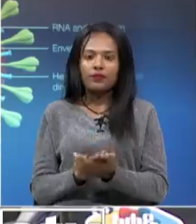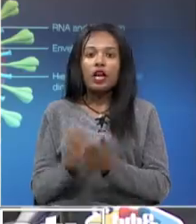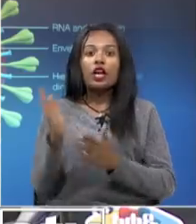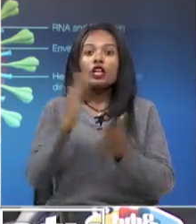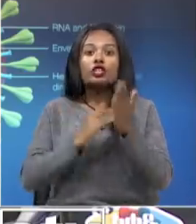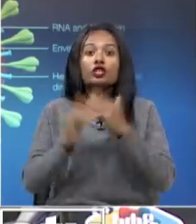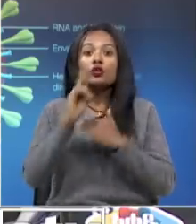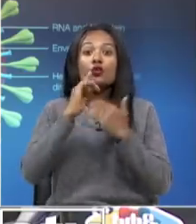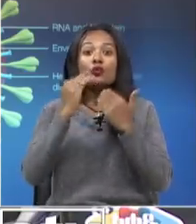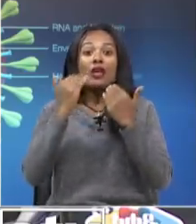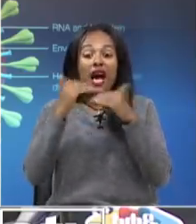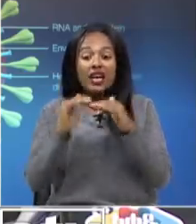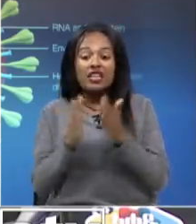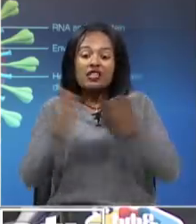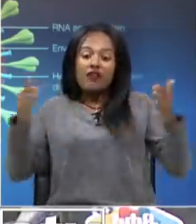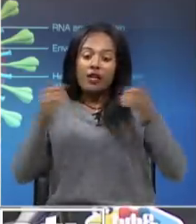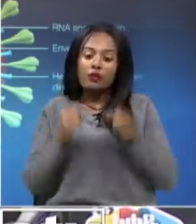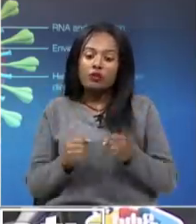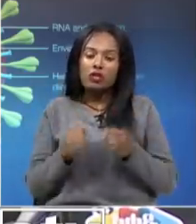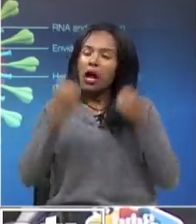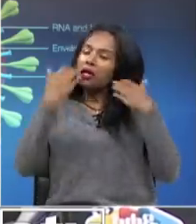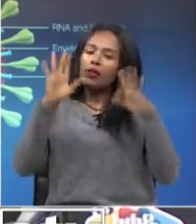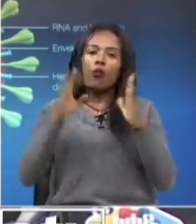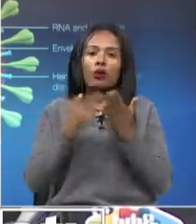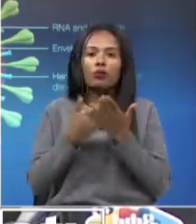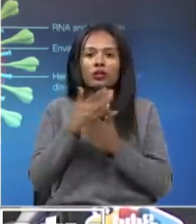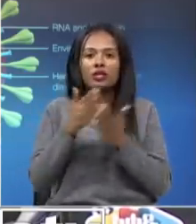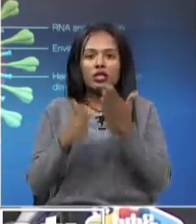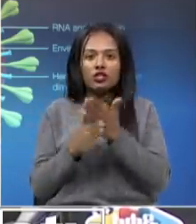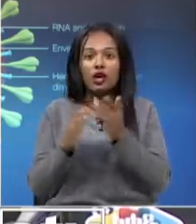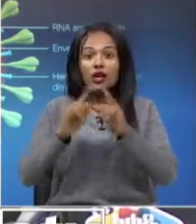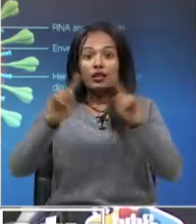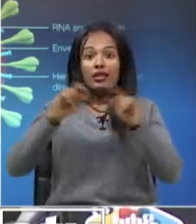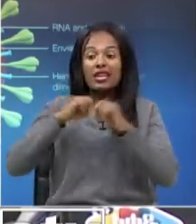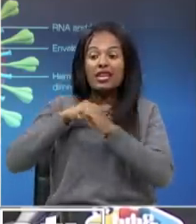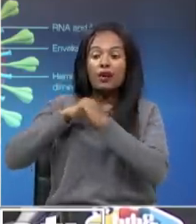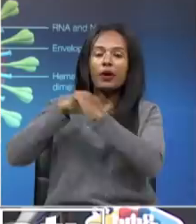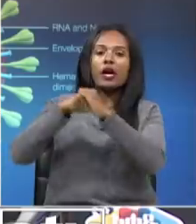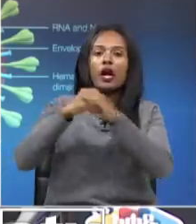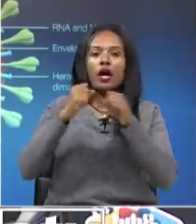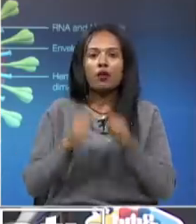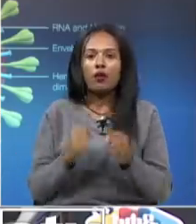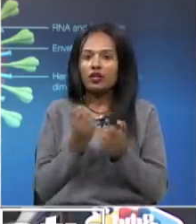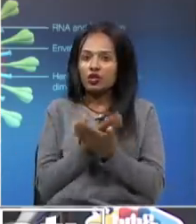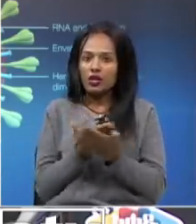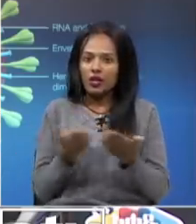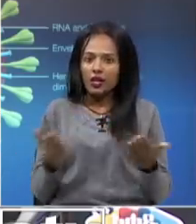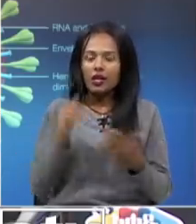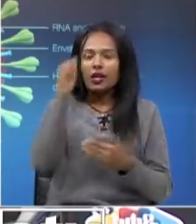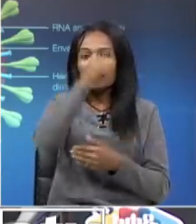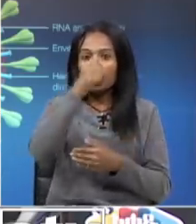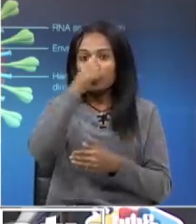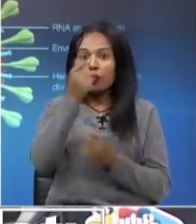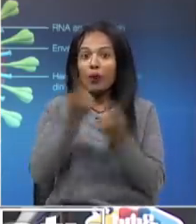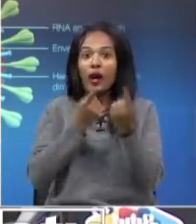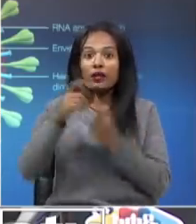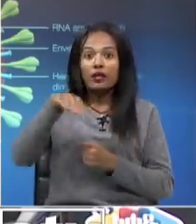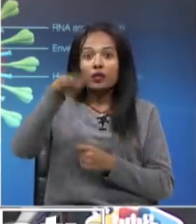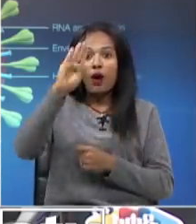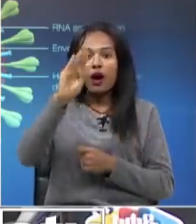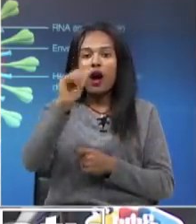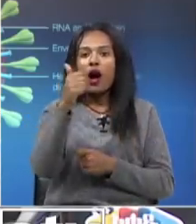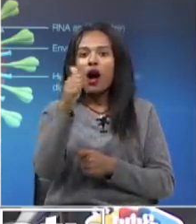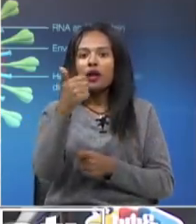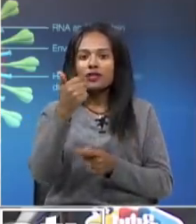ችግሩ ምን ያህል ሊሰፋ እንደሚችል አይታወቅም። በዚህ ደረጃ ግን ለመከላከል የሚያስችል ነገር ኢትዮጵያ ንግድ ባንክ 10 ሚሊዮን